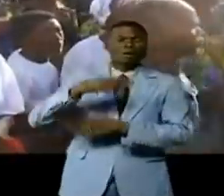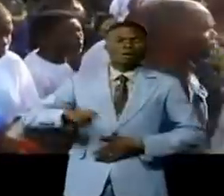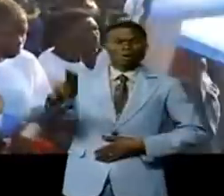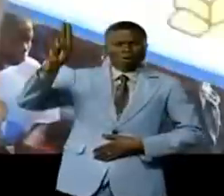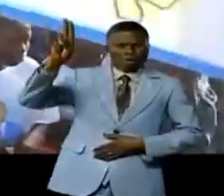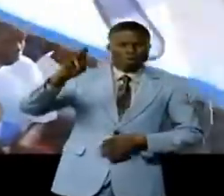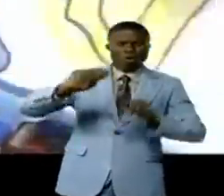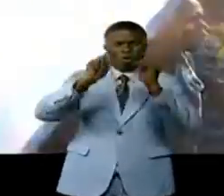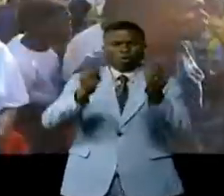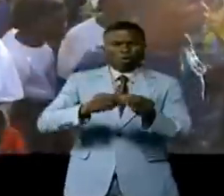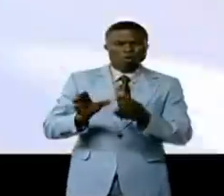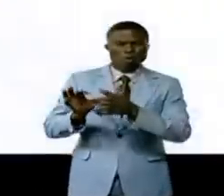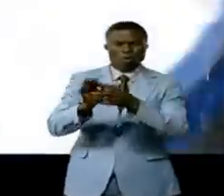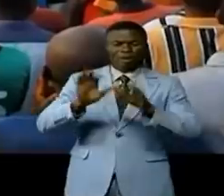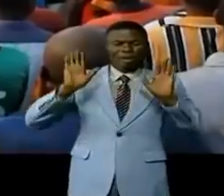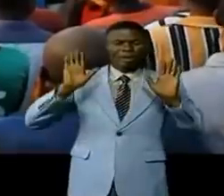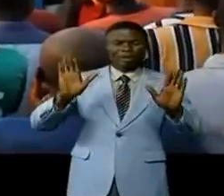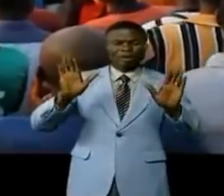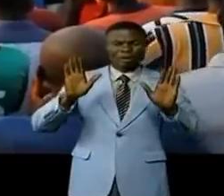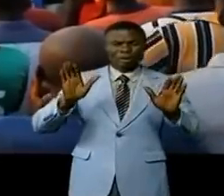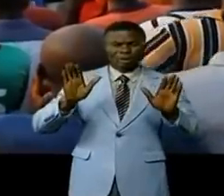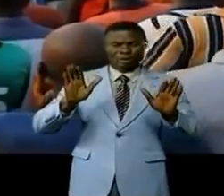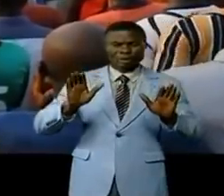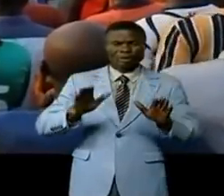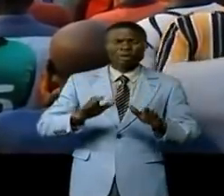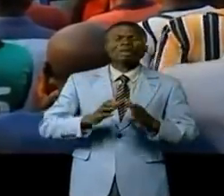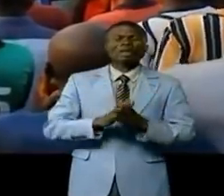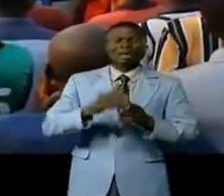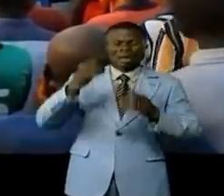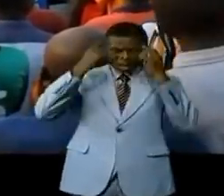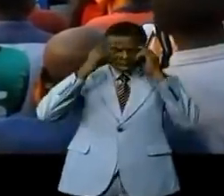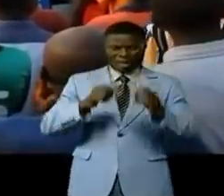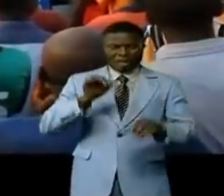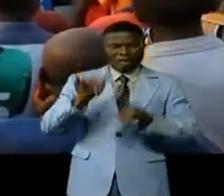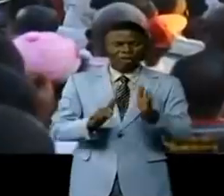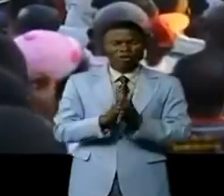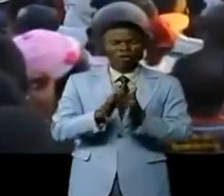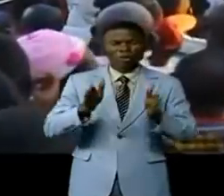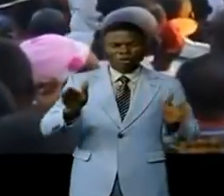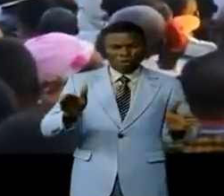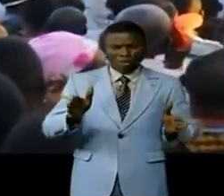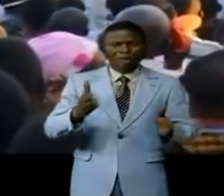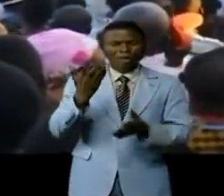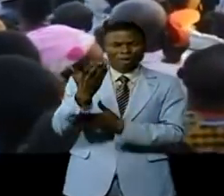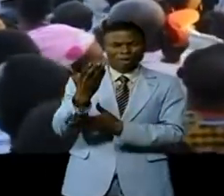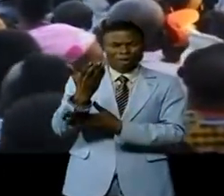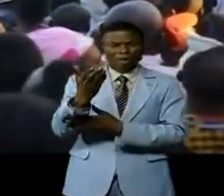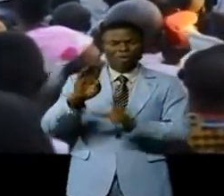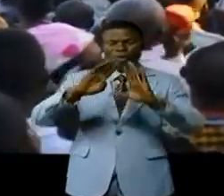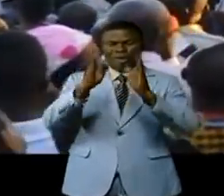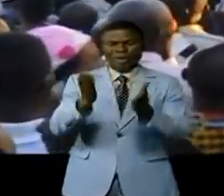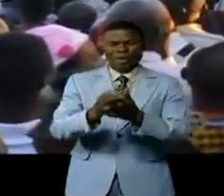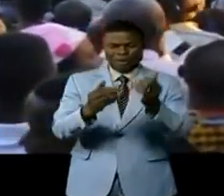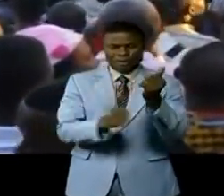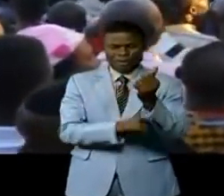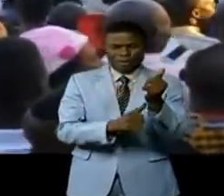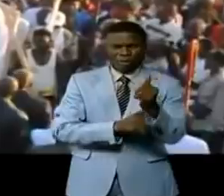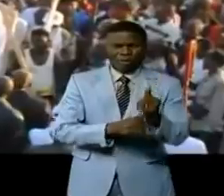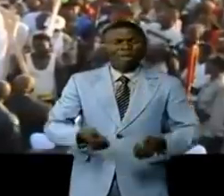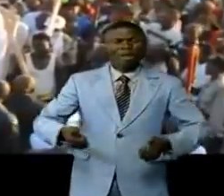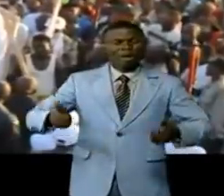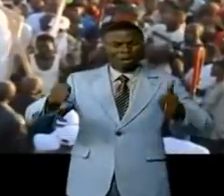des partis de l'Union Sacrée. Sur un ton ferme, le secrétaire général a demandé à l'assistance à refuser